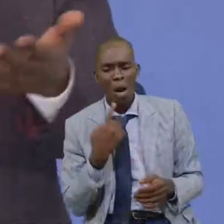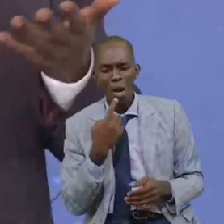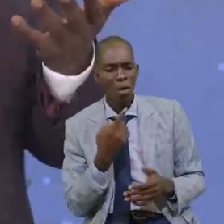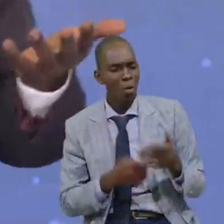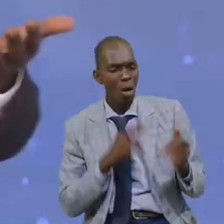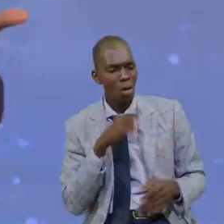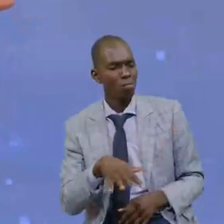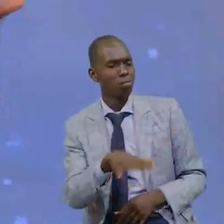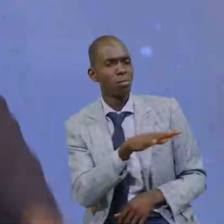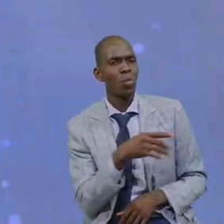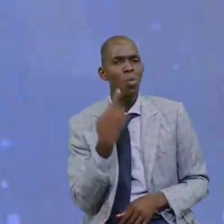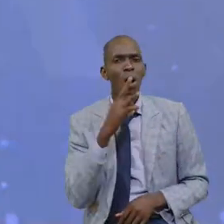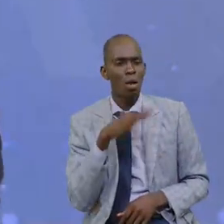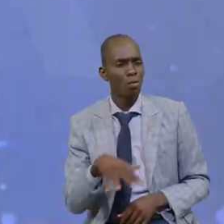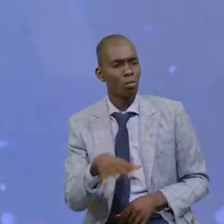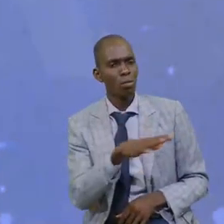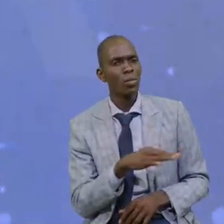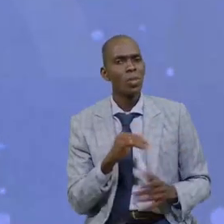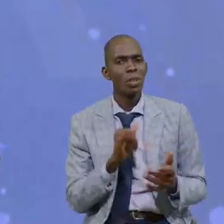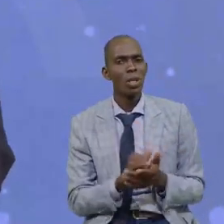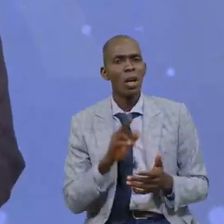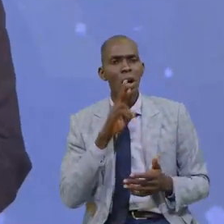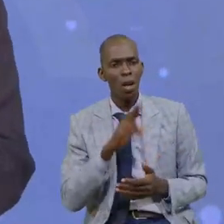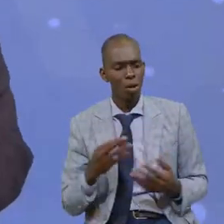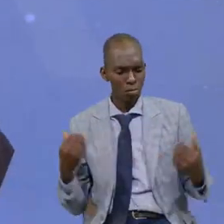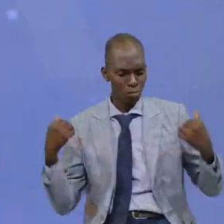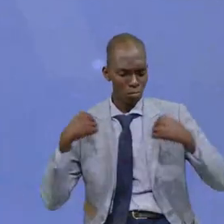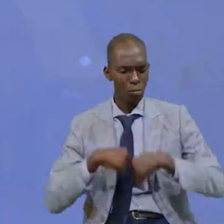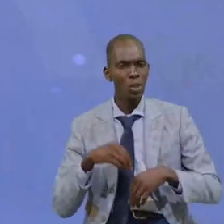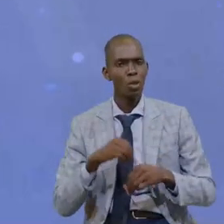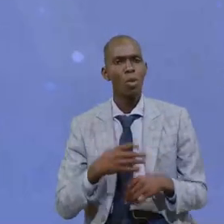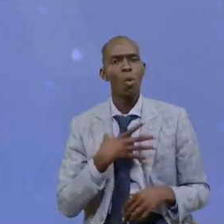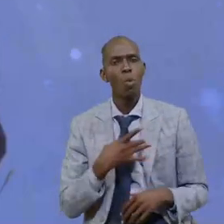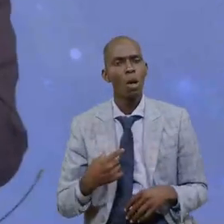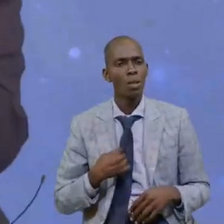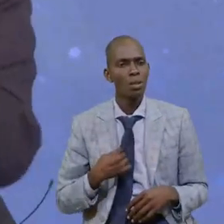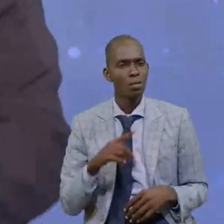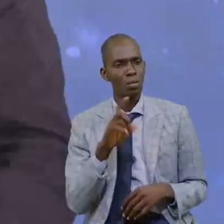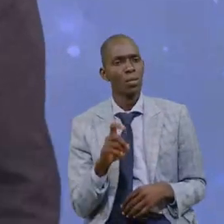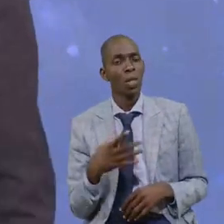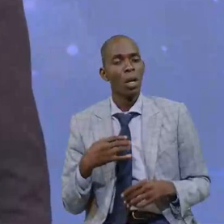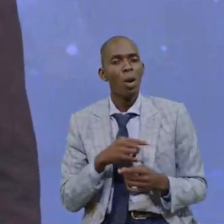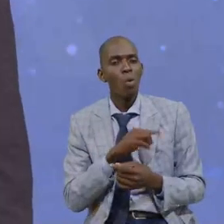robes blanches, qui sont-ils et d'où sont-ils venus?